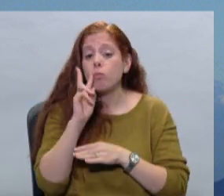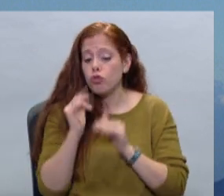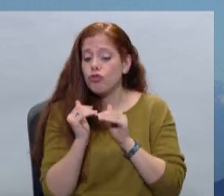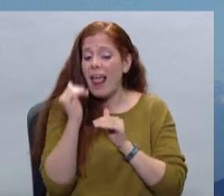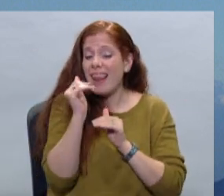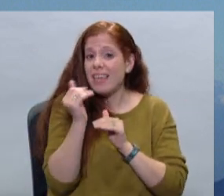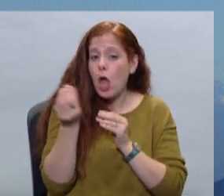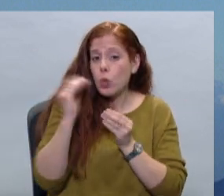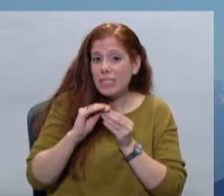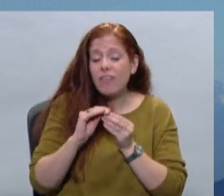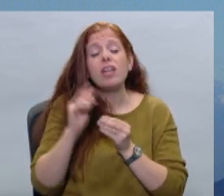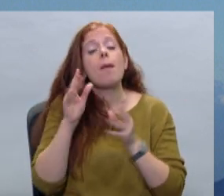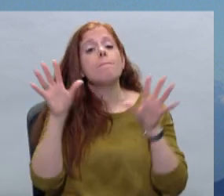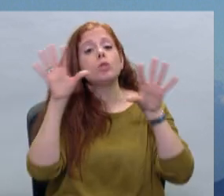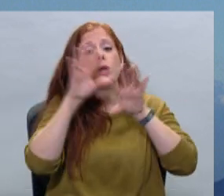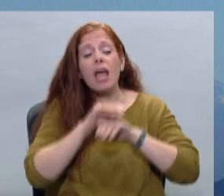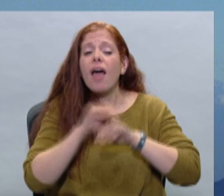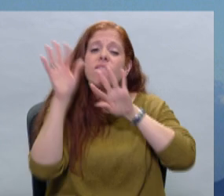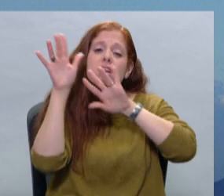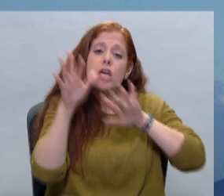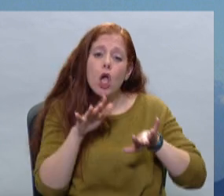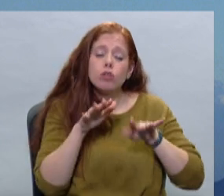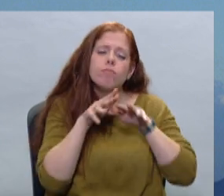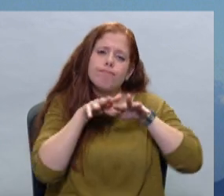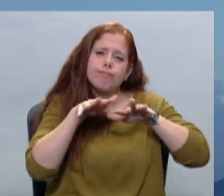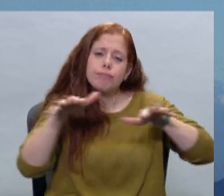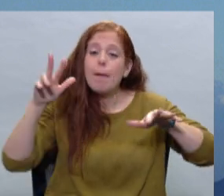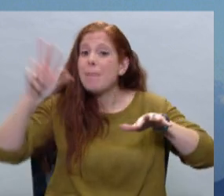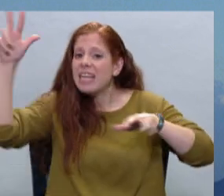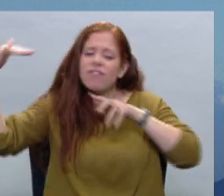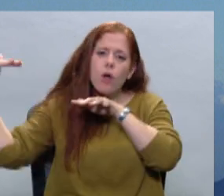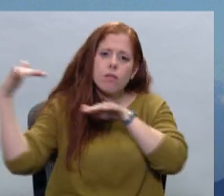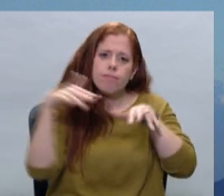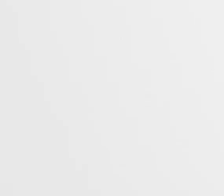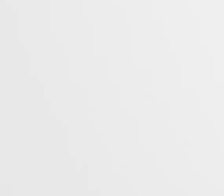נוספת. בשעות הערב צפוי גשם מקומי והוא יתפשט מהצפון אל המרכז.